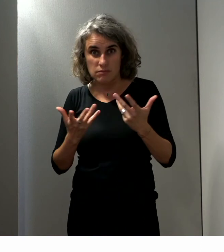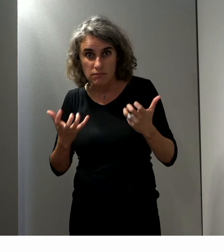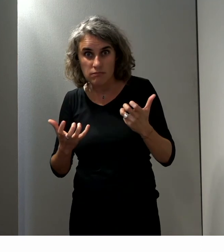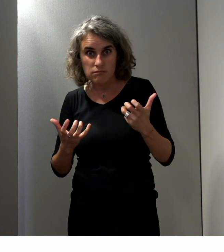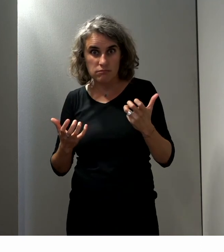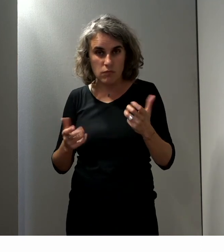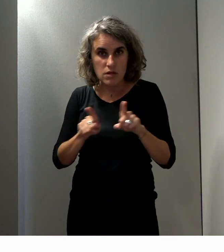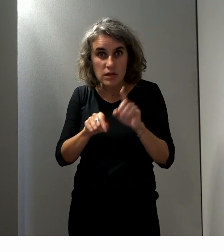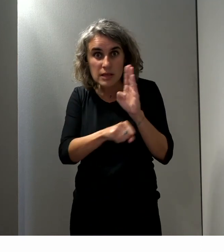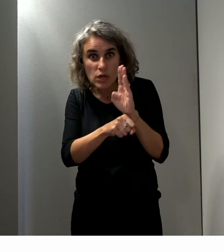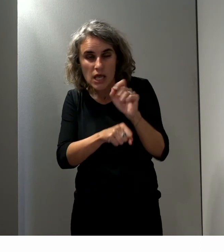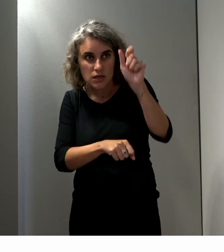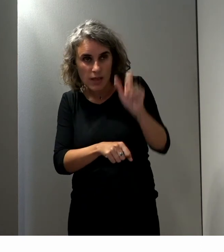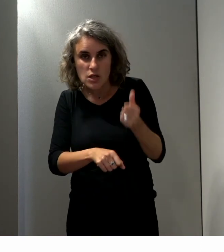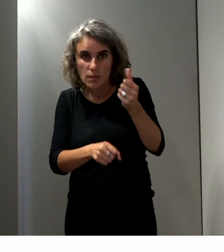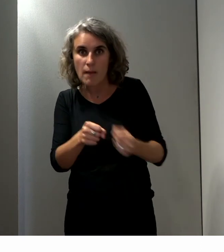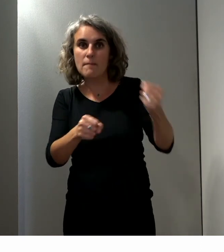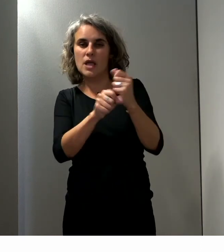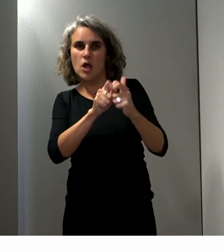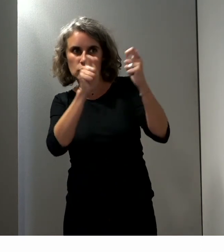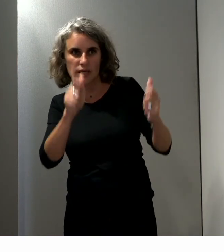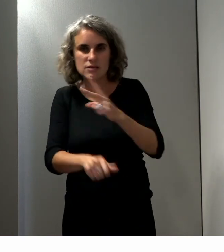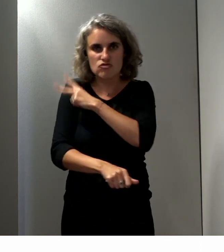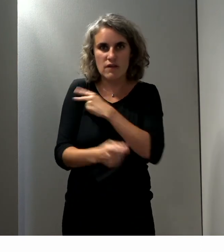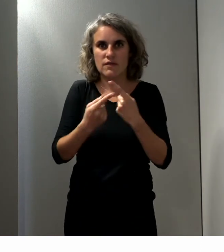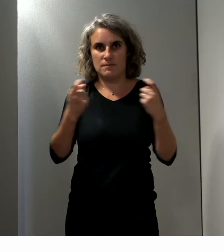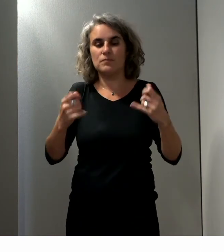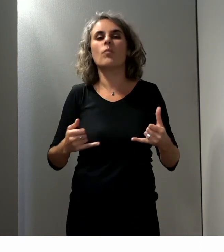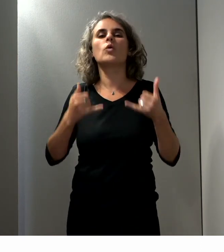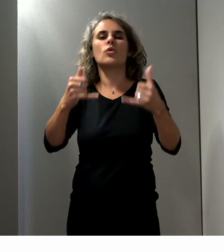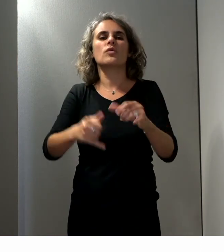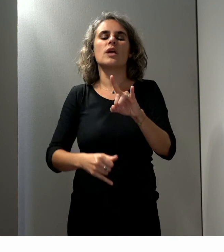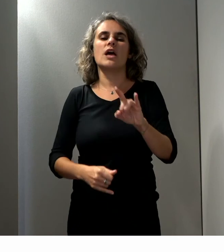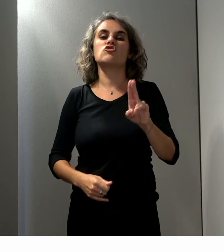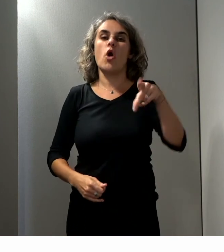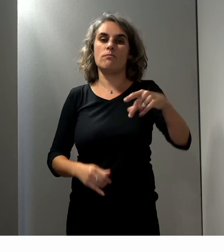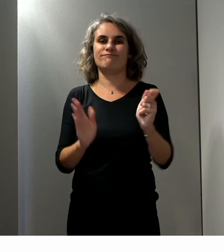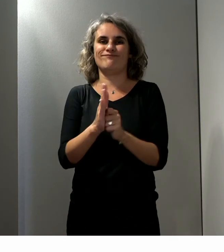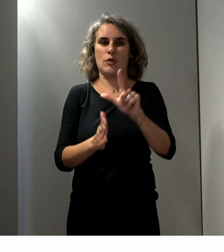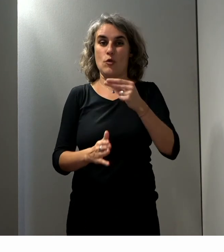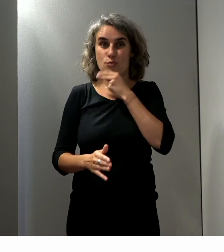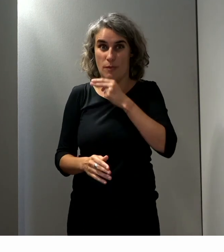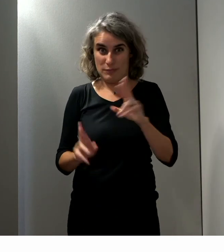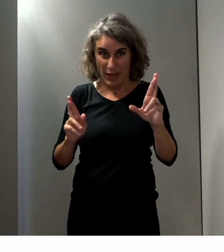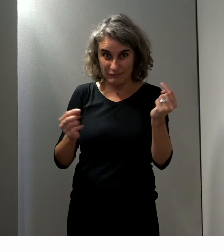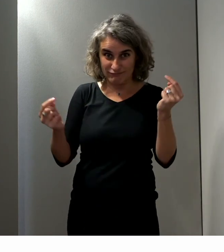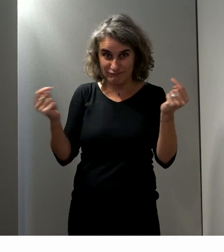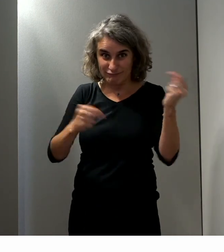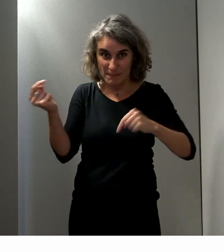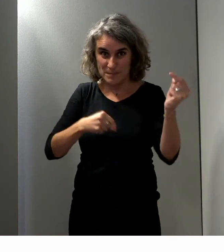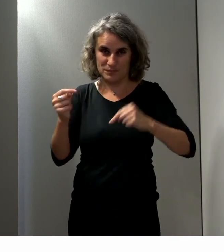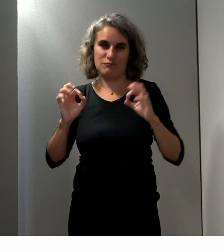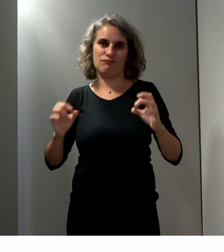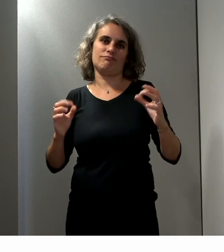des entrepreneurs en situation de handicap, que vous soyez entrepreneur, entreprise, rendez-vous au Trophée H-Up le 2 novembre, où j'espère que vous serez tous présents pour célébrer